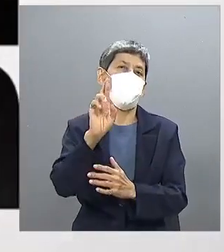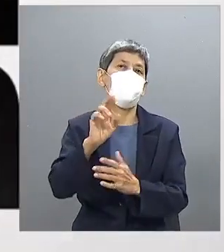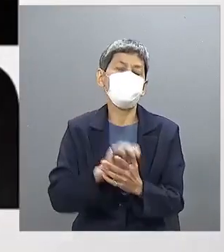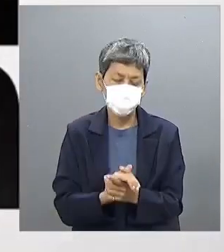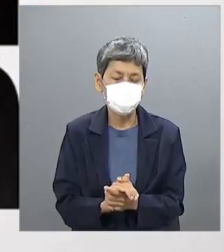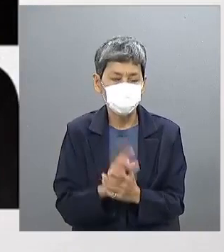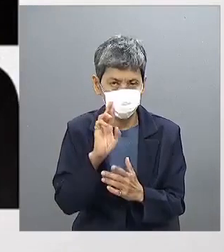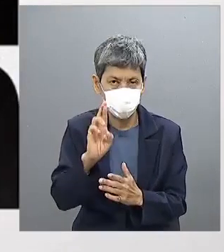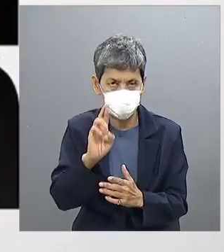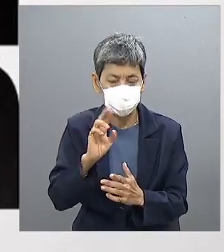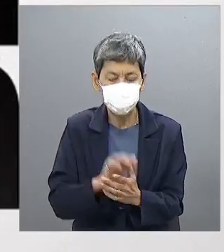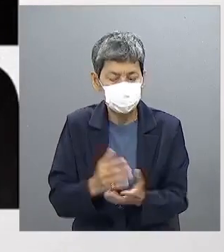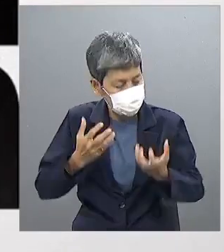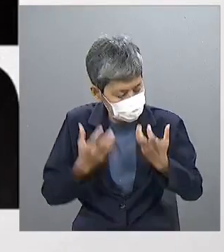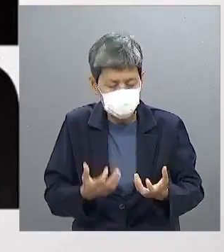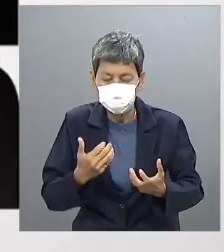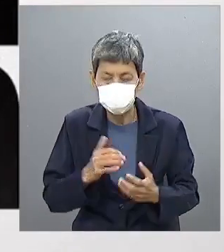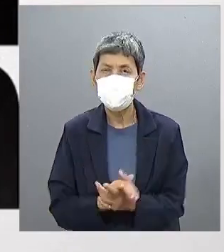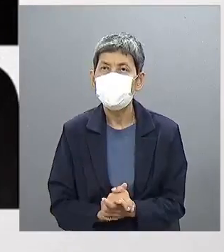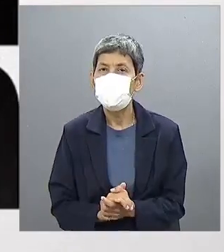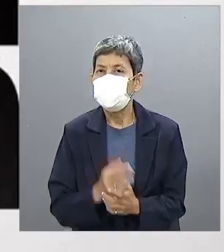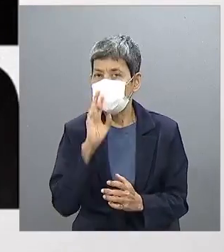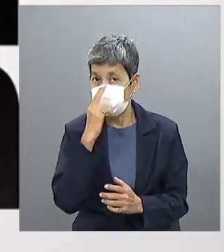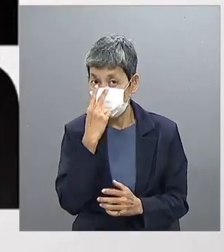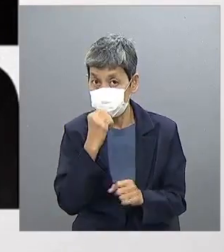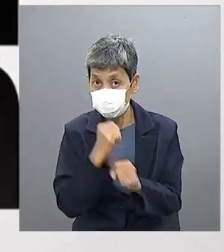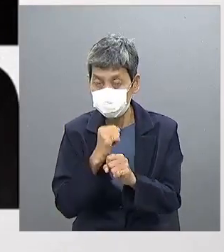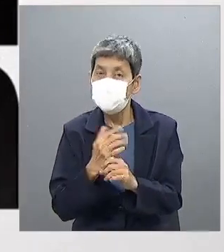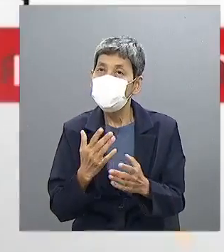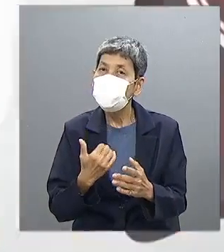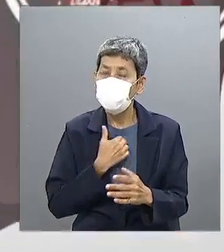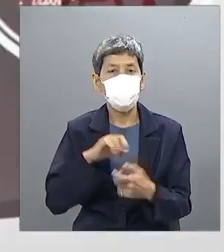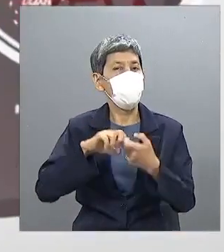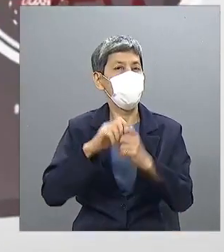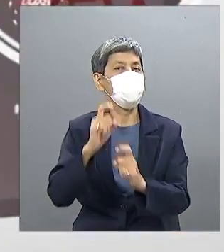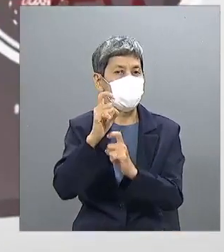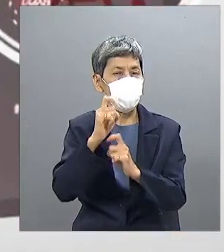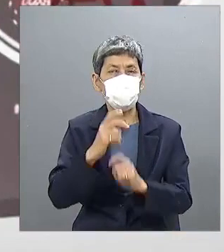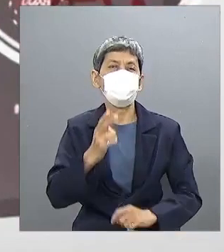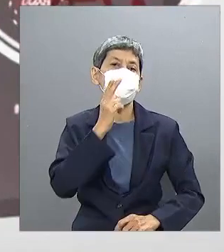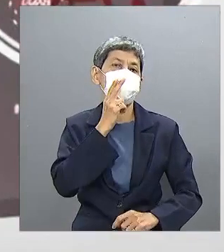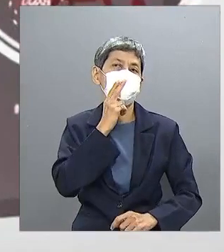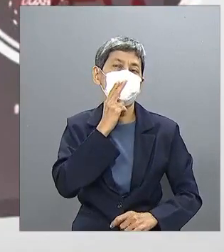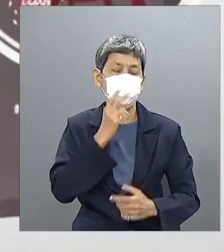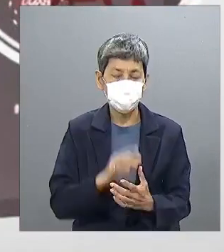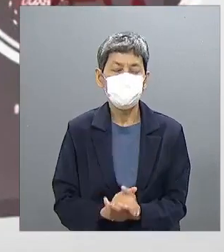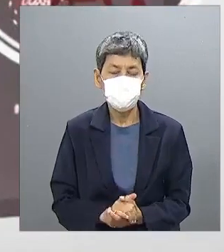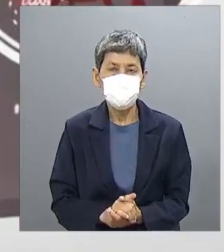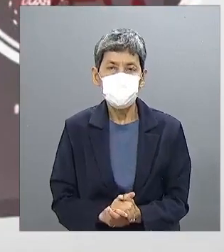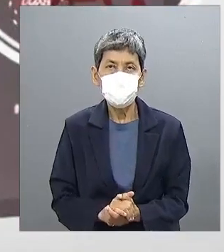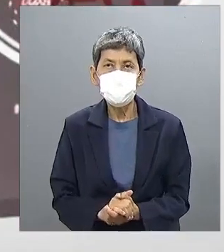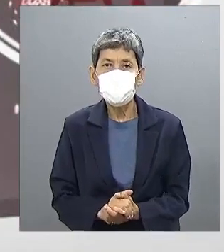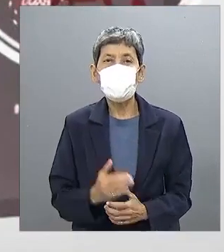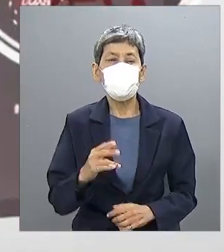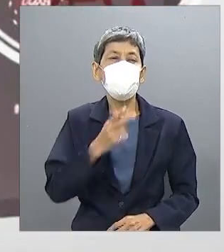จะอาการหนักไปด้วยนะครับก็คือความรวดเป็นพิษร้ายเลยครับของตัวบุหรี่ครับผมค่ะและอย่างควันบุหรี่นะ